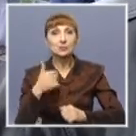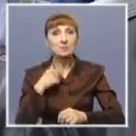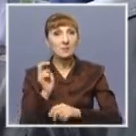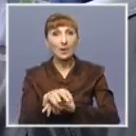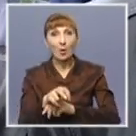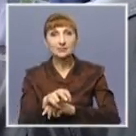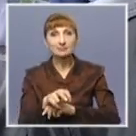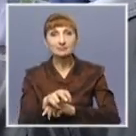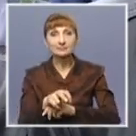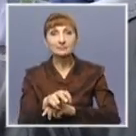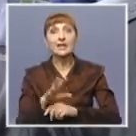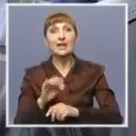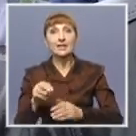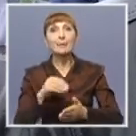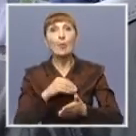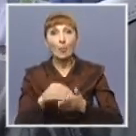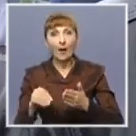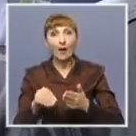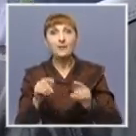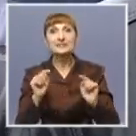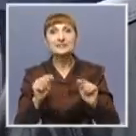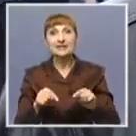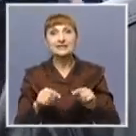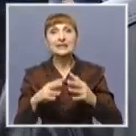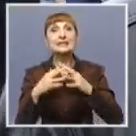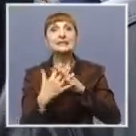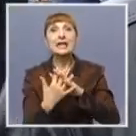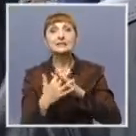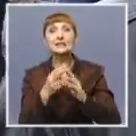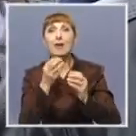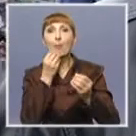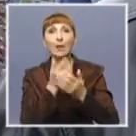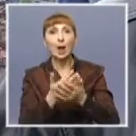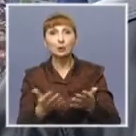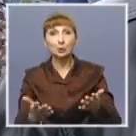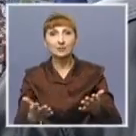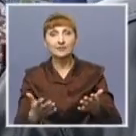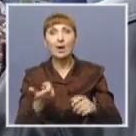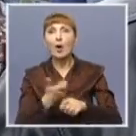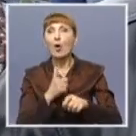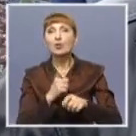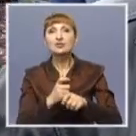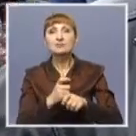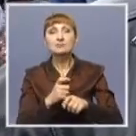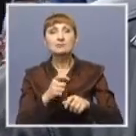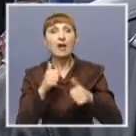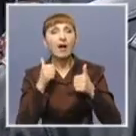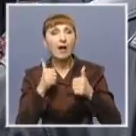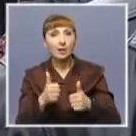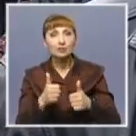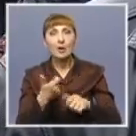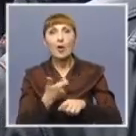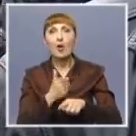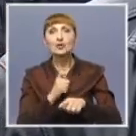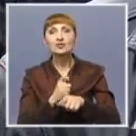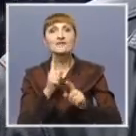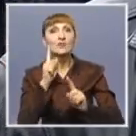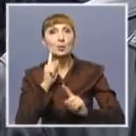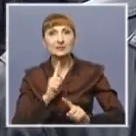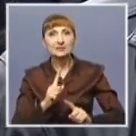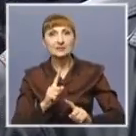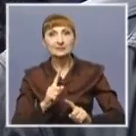и покупаем здесь сельские продукты. Они очень калорийные, они очень